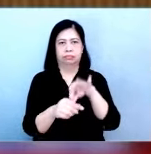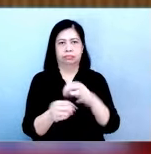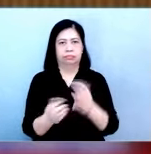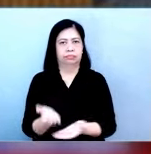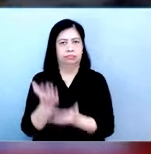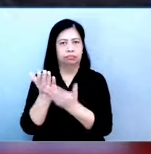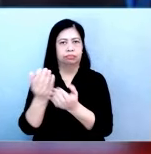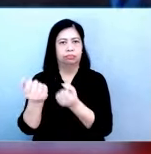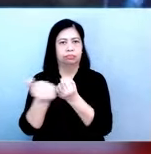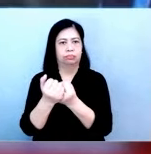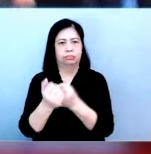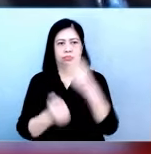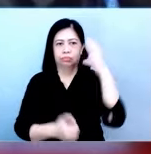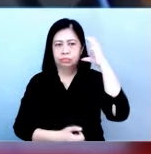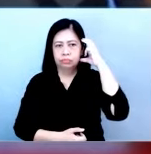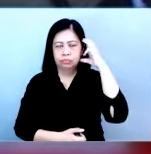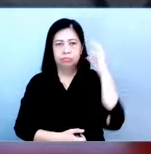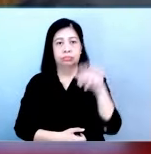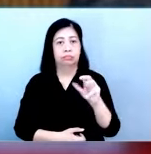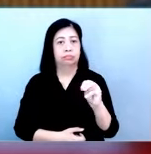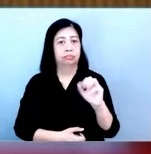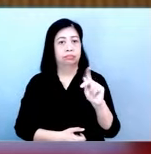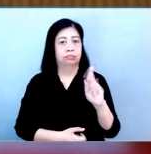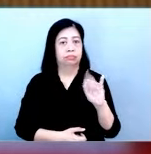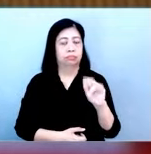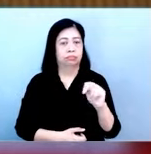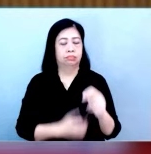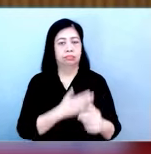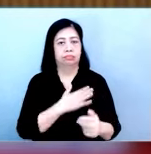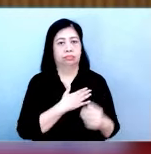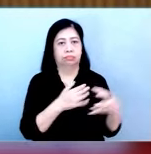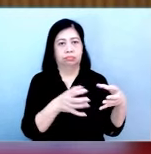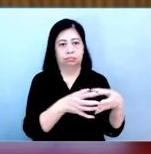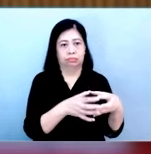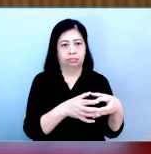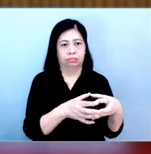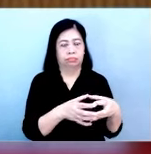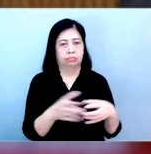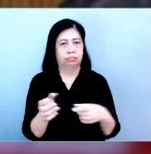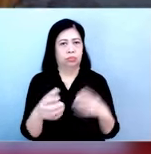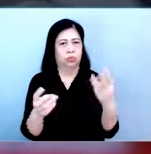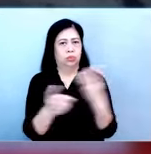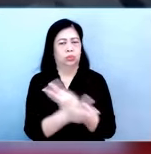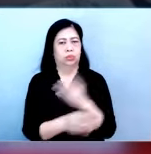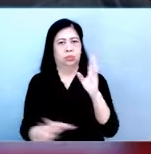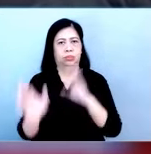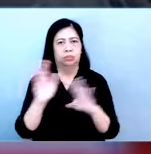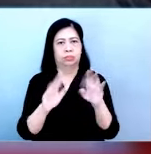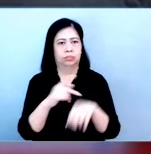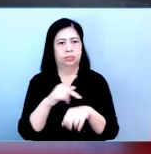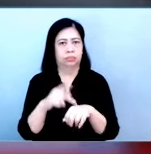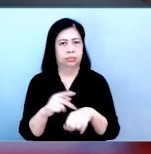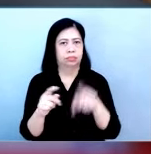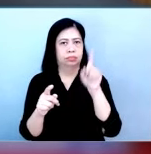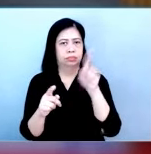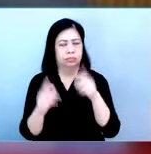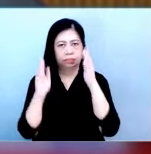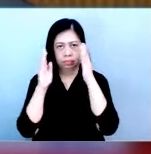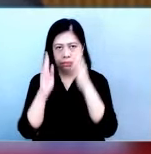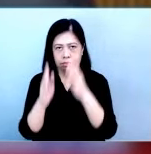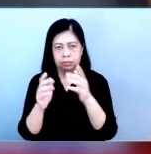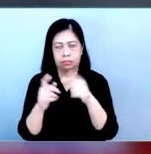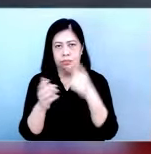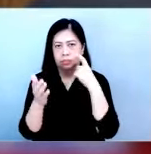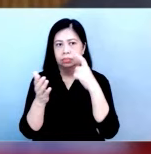kay Romualdez. Yan ang Makabayan Block. Paliwanag nila, ang lumalalang krisis sa bansa ang dapat na pagtuunan ng